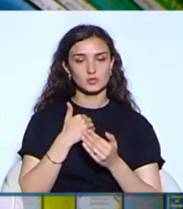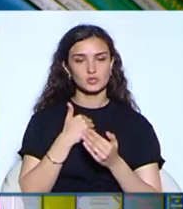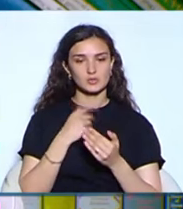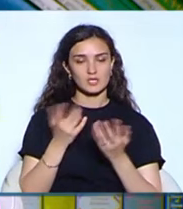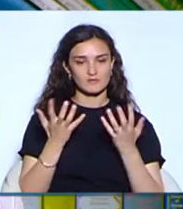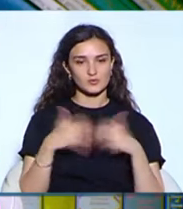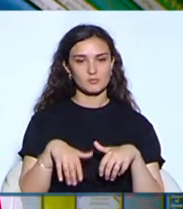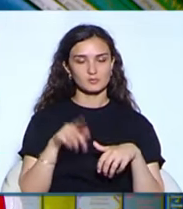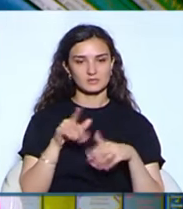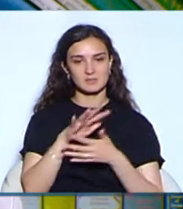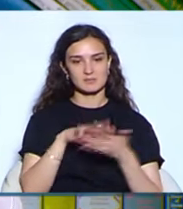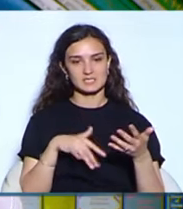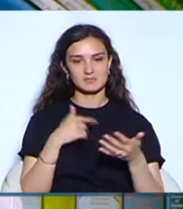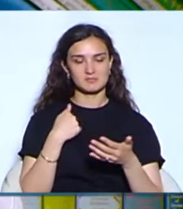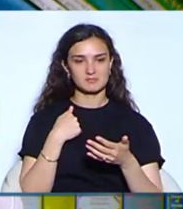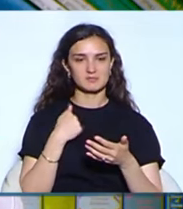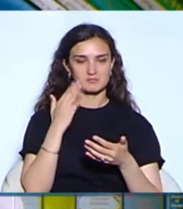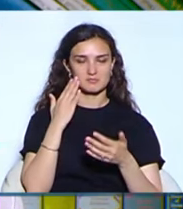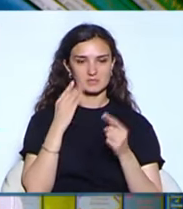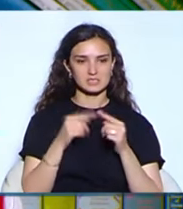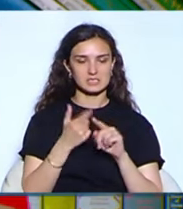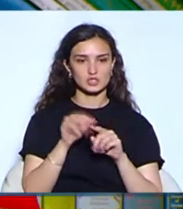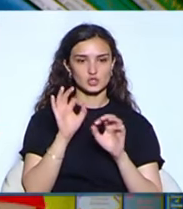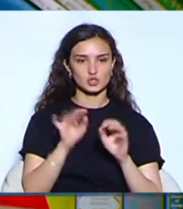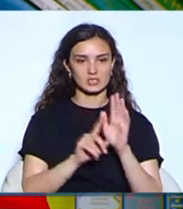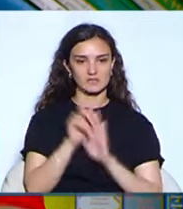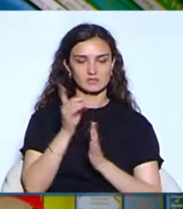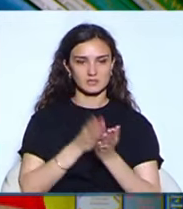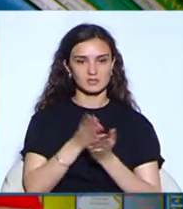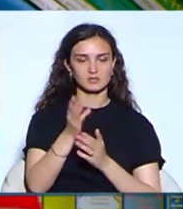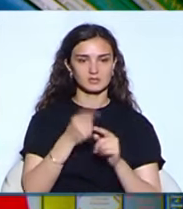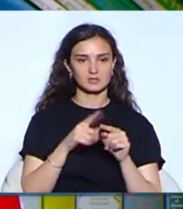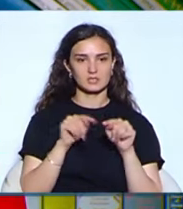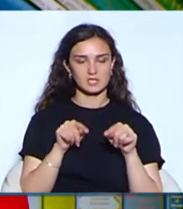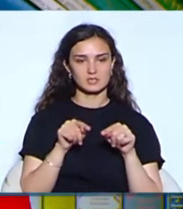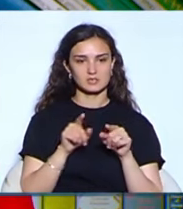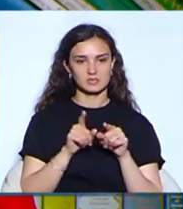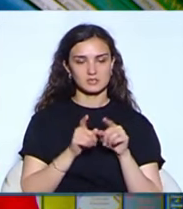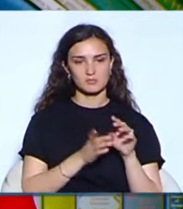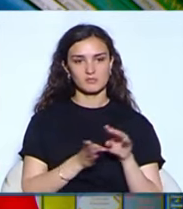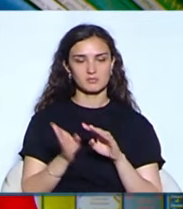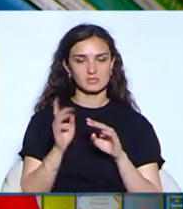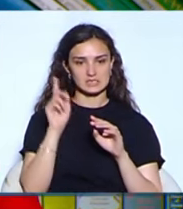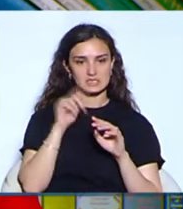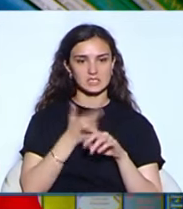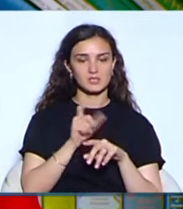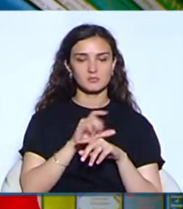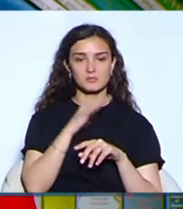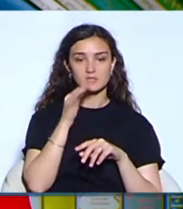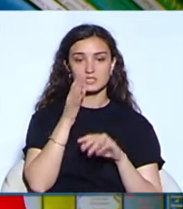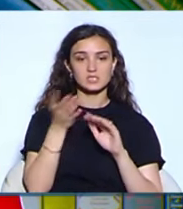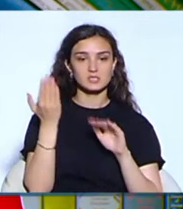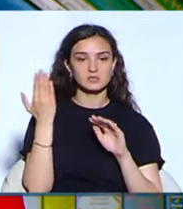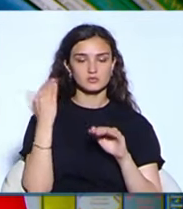რომ ავტომატურად გაგვძელებინა, მართლა ძალიან სწორად დავიწყეთ და პრაქტიკულად აი ასევე გამოვყვებით. იცით, ძალიან ბევრი წლის